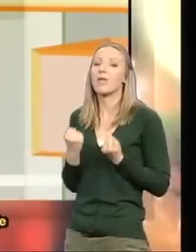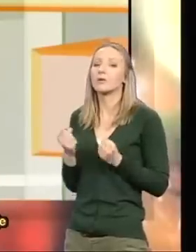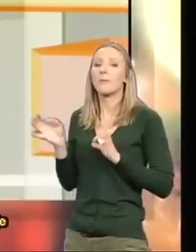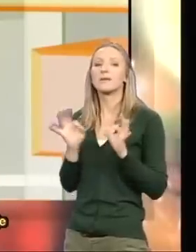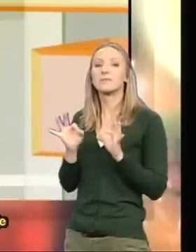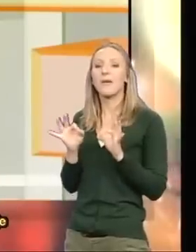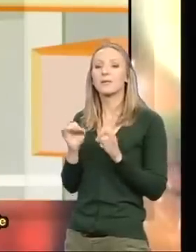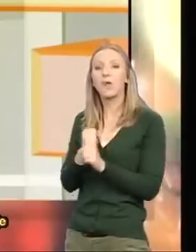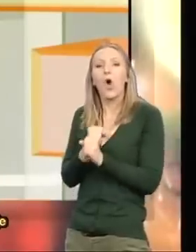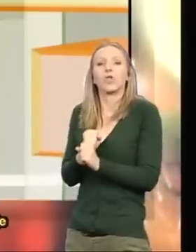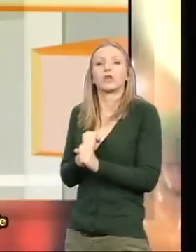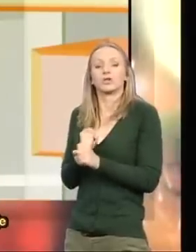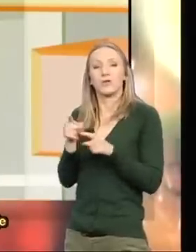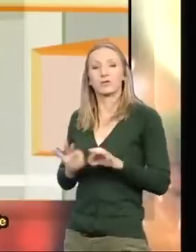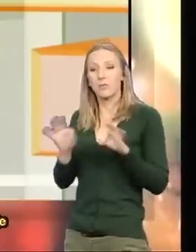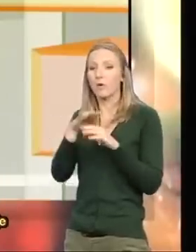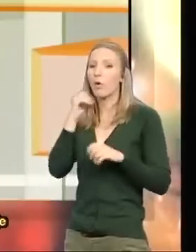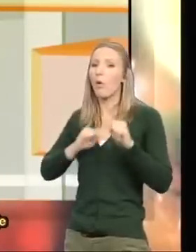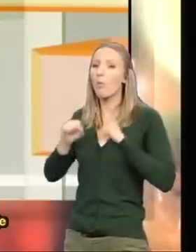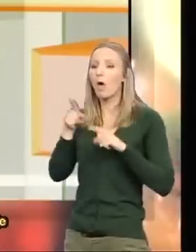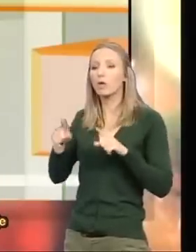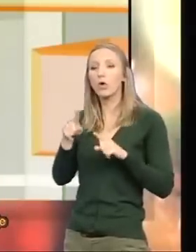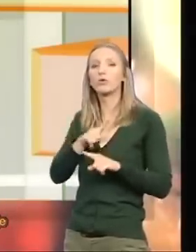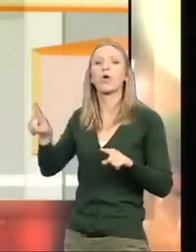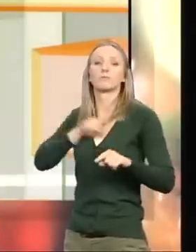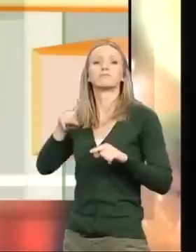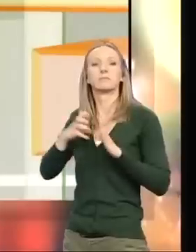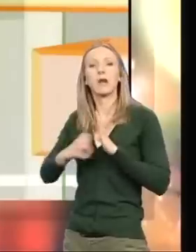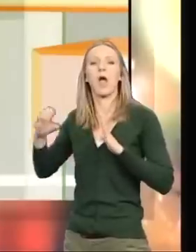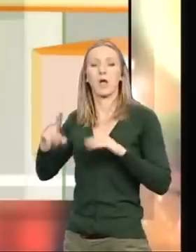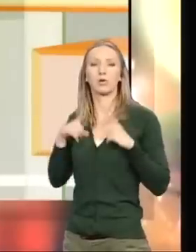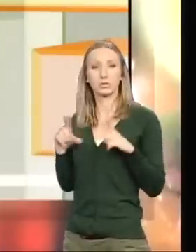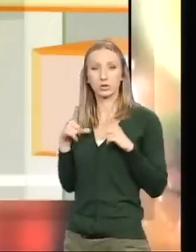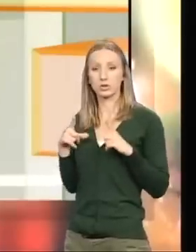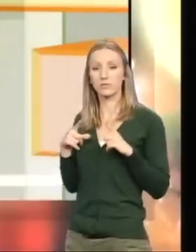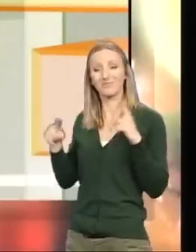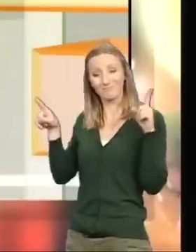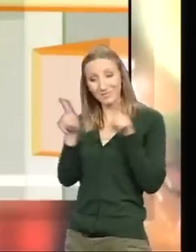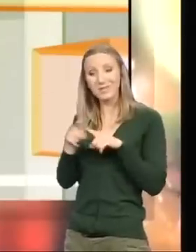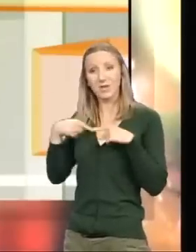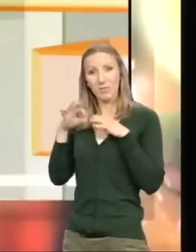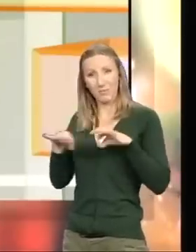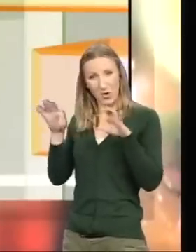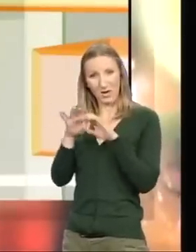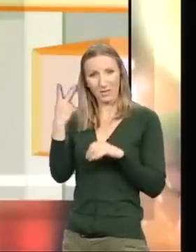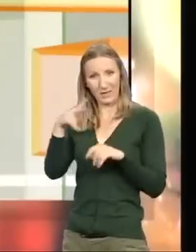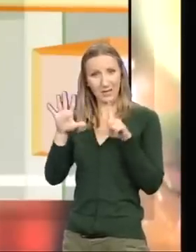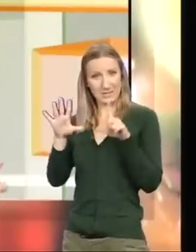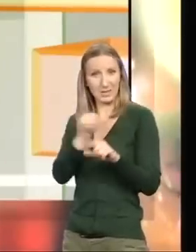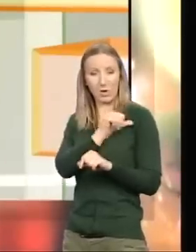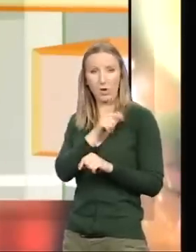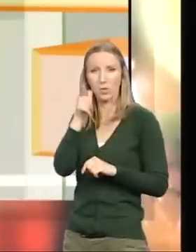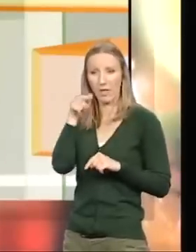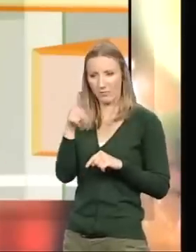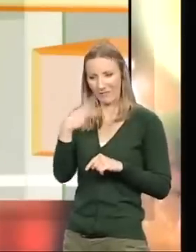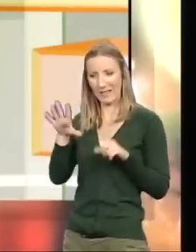ovake projekate, oni imaju mnogo vuke da to zaživi zatrajno. Mi smo isto kroz naš projekat, taj iz 2007. tada je uglavnom u